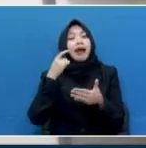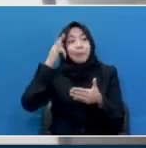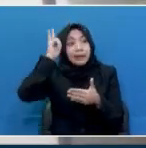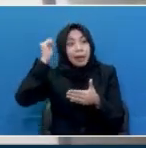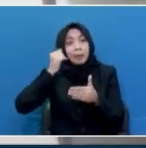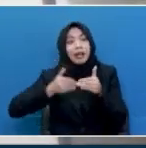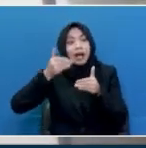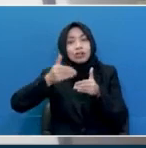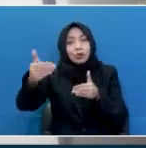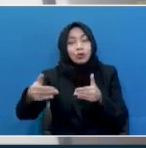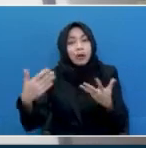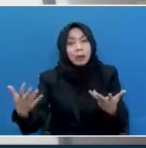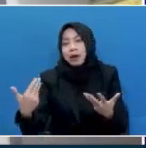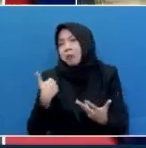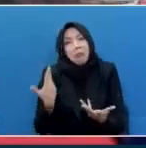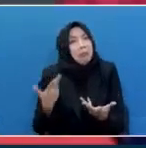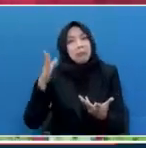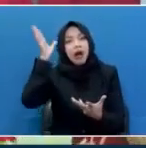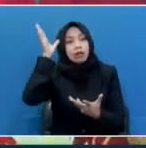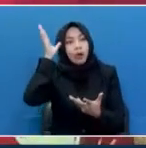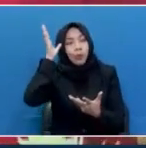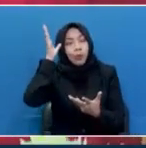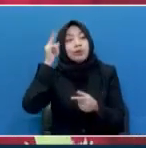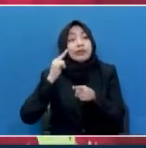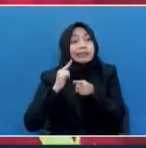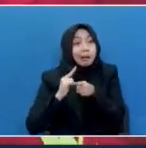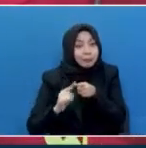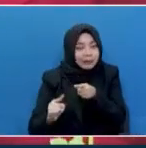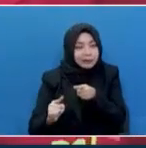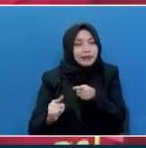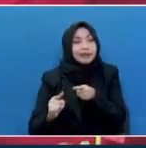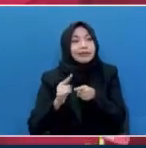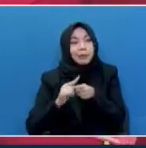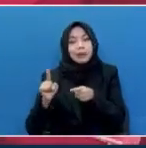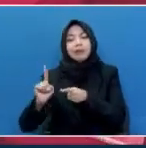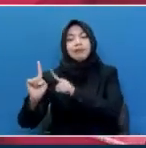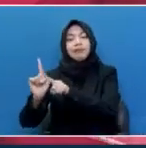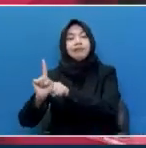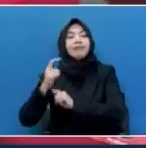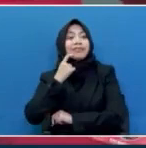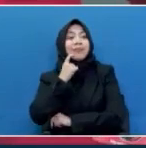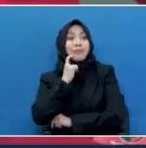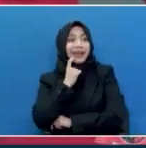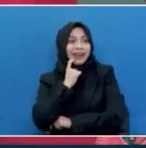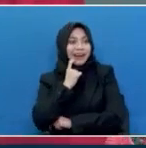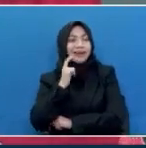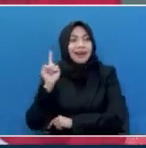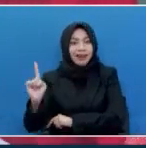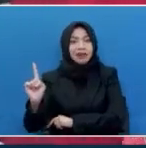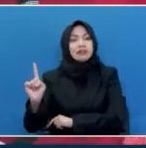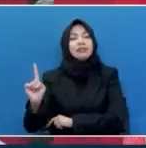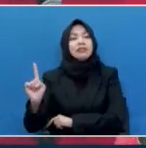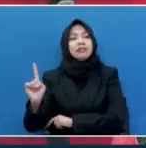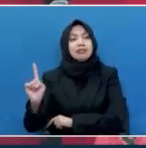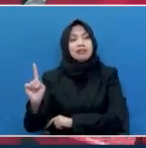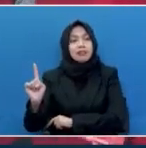bagaimana Oke keberlanjutannya namun he tekanan bahwa Bu Mega baik kemudian bahwa partai politik